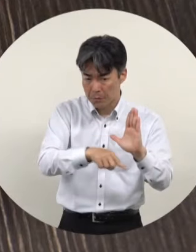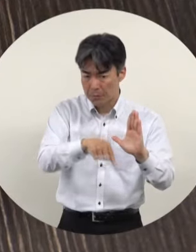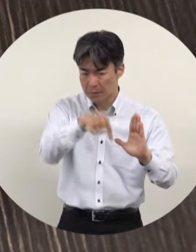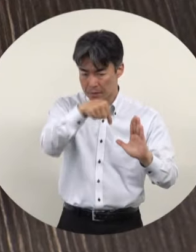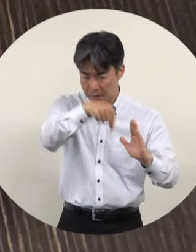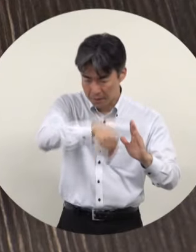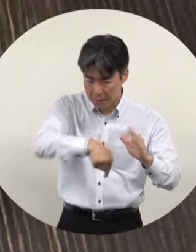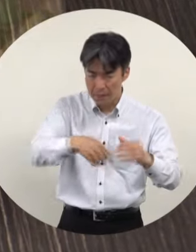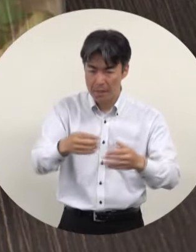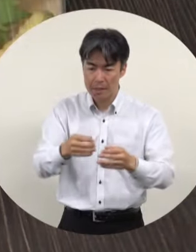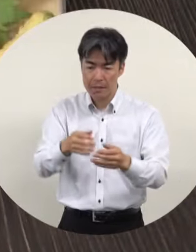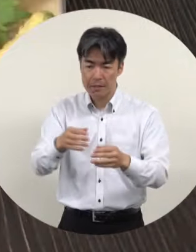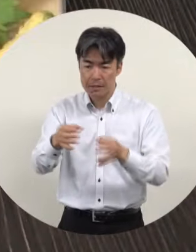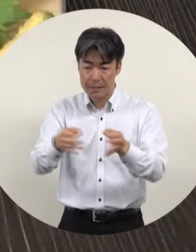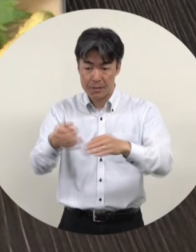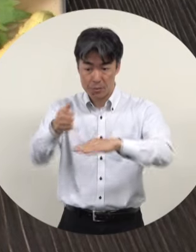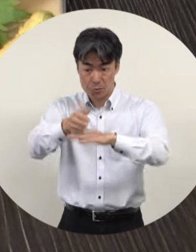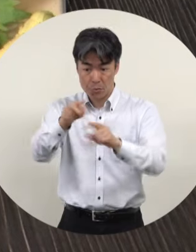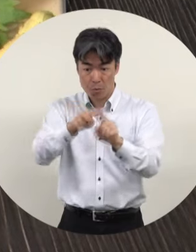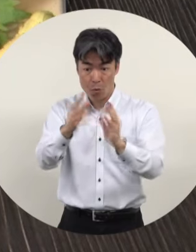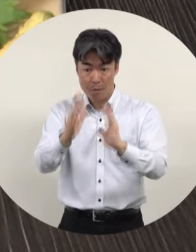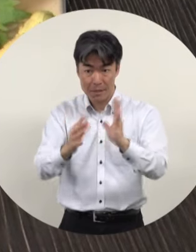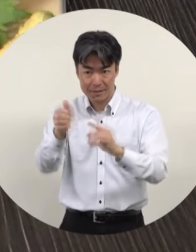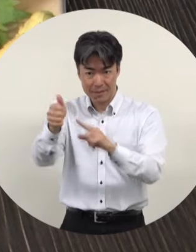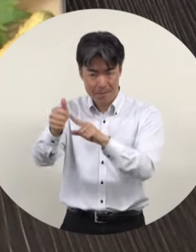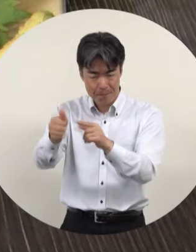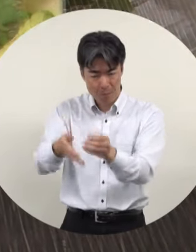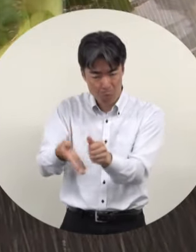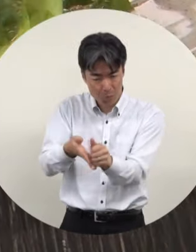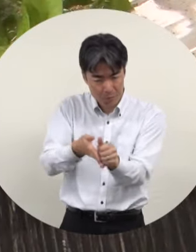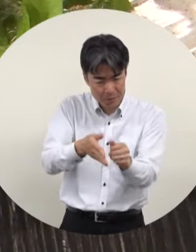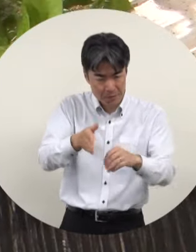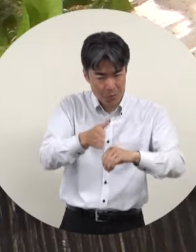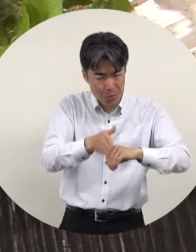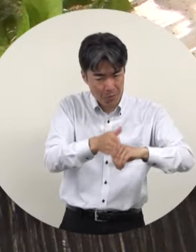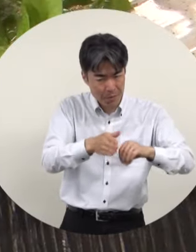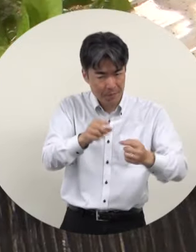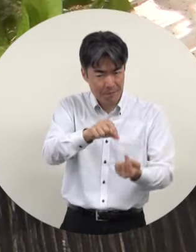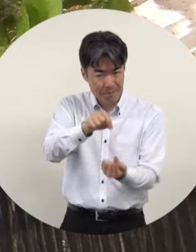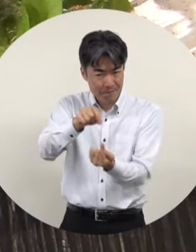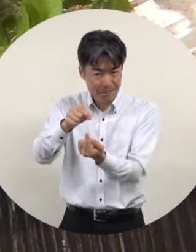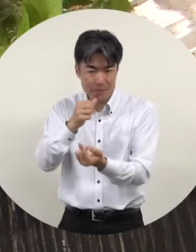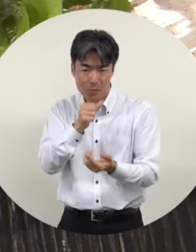ー。早速店長の小林さんおすすめのお料理をいただきます。